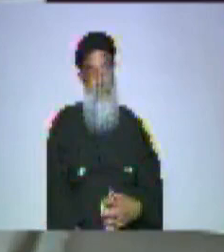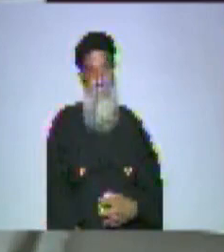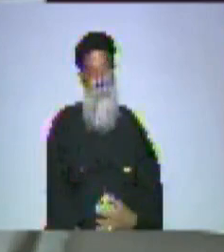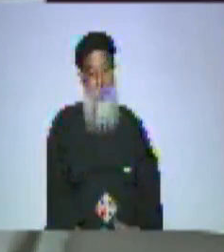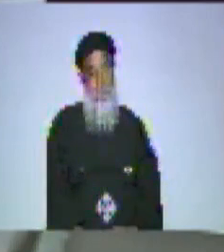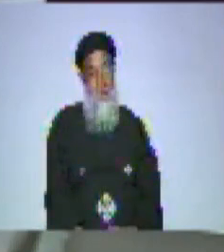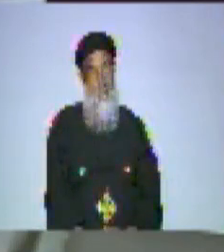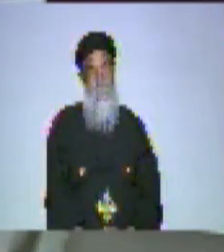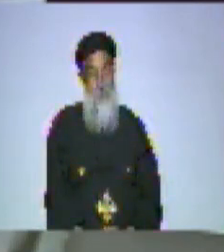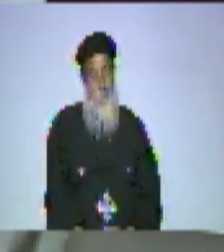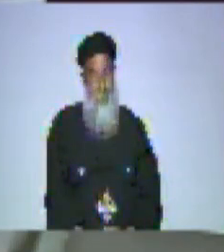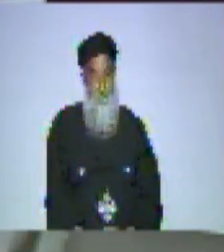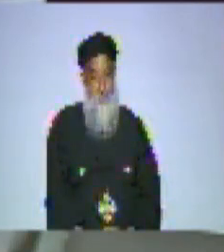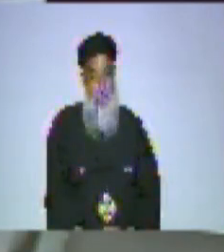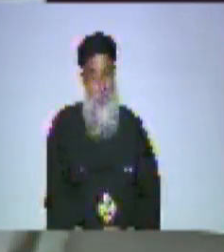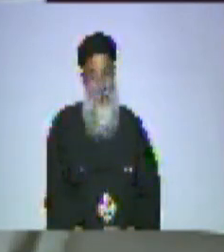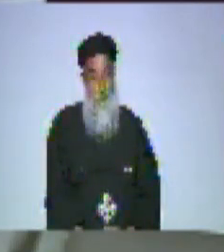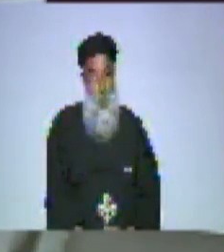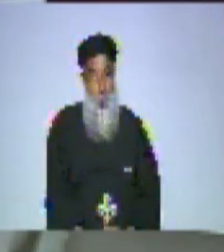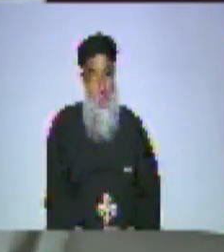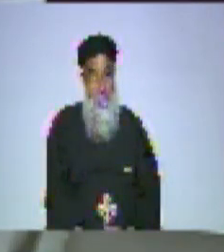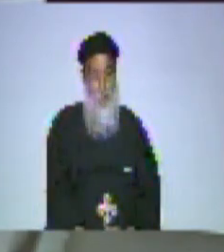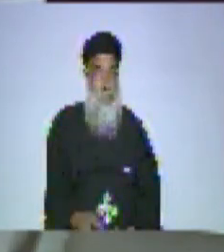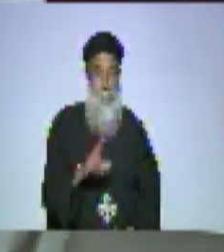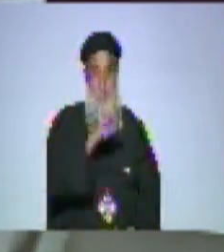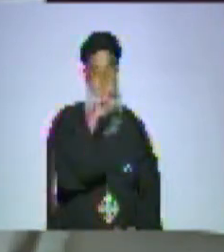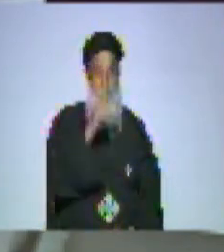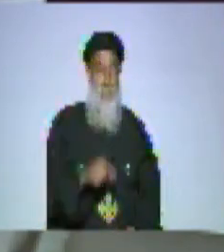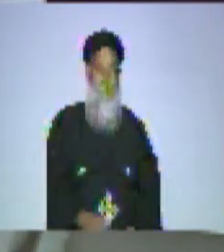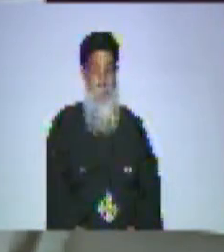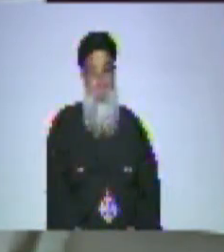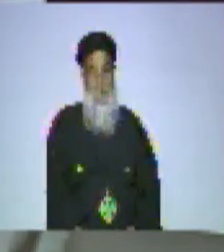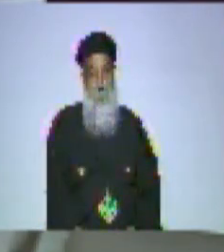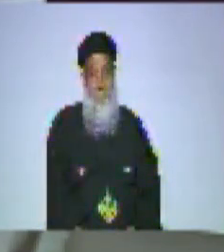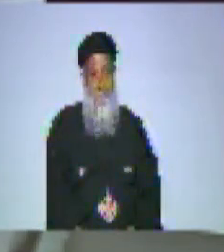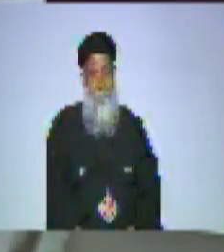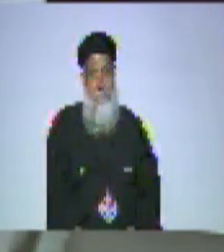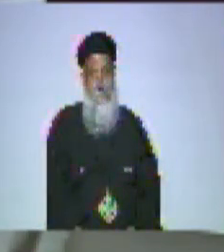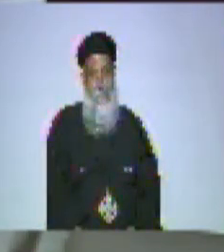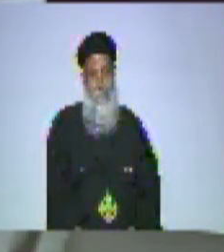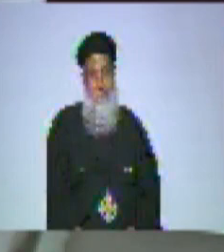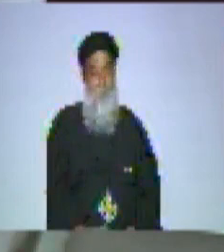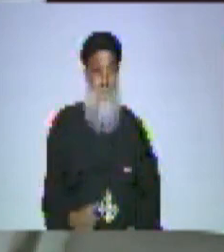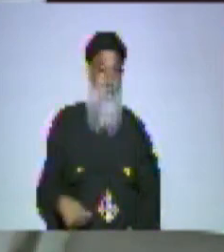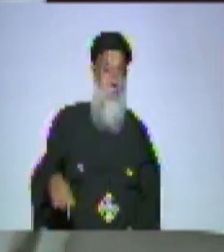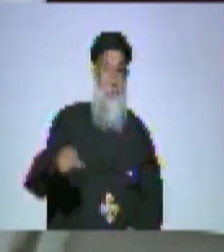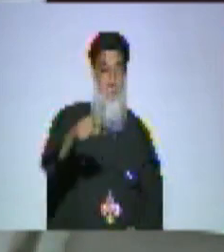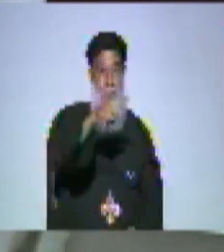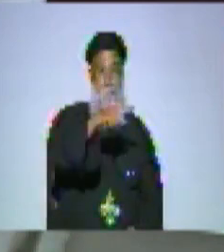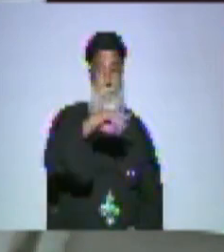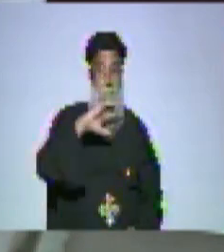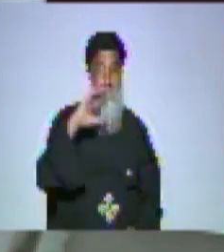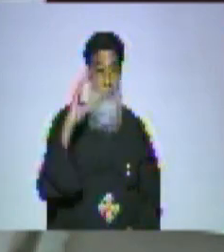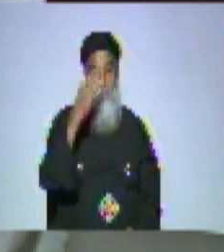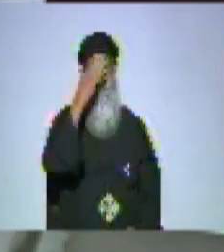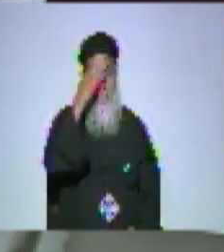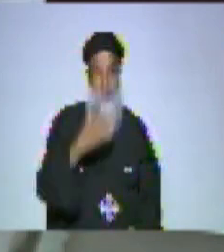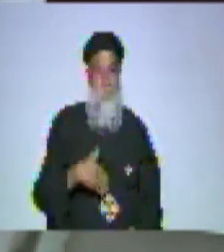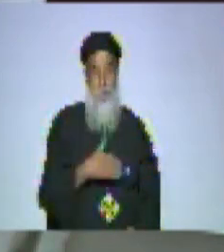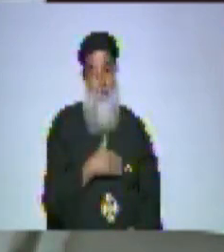اهلا بك دلوقتي سيدنا دلوقتي البابا شنوده كل اللي عمله في الكنيسه ديه